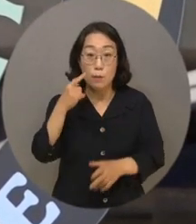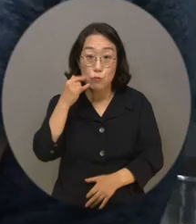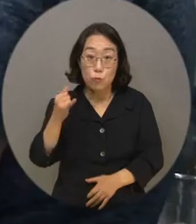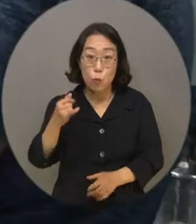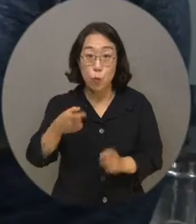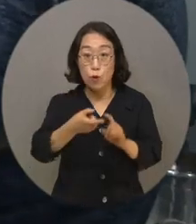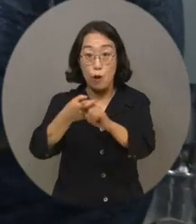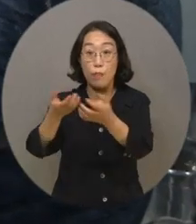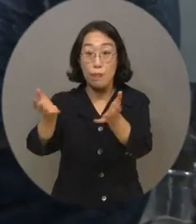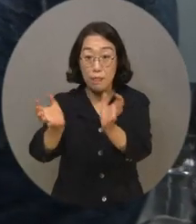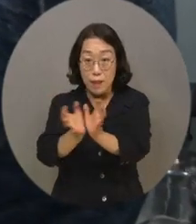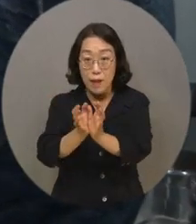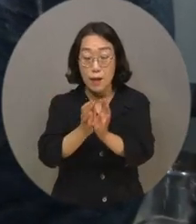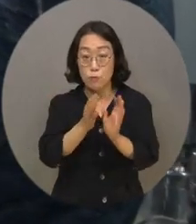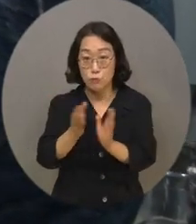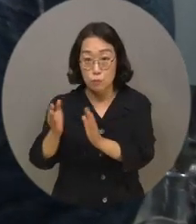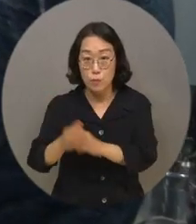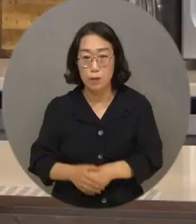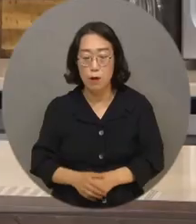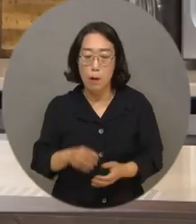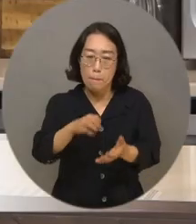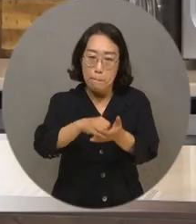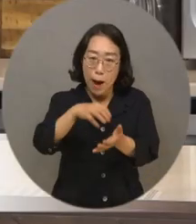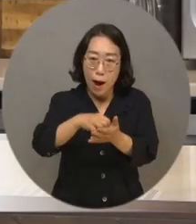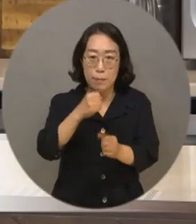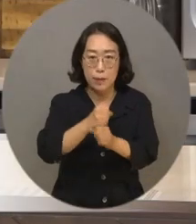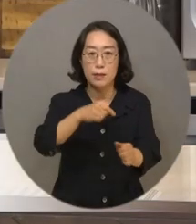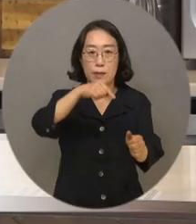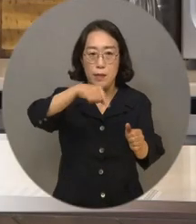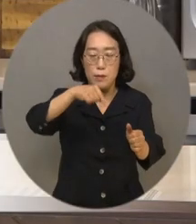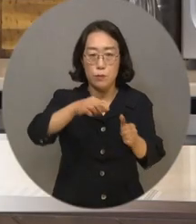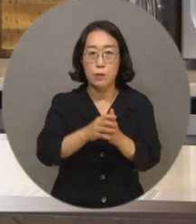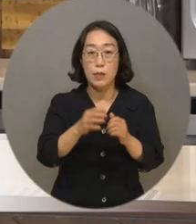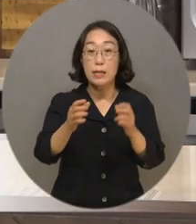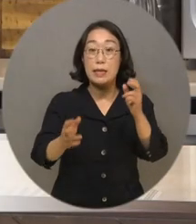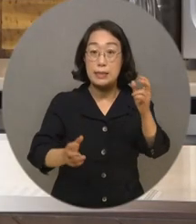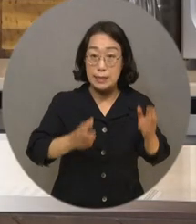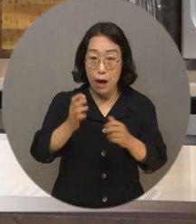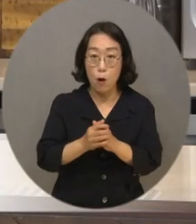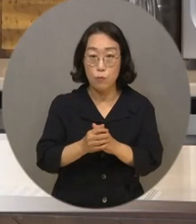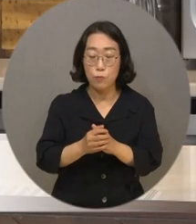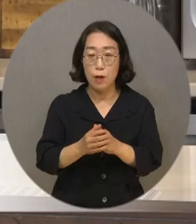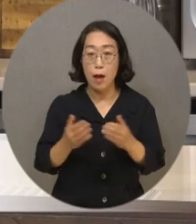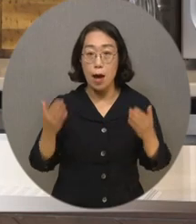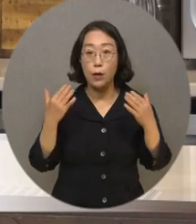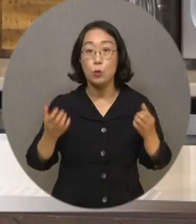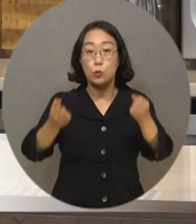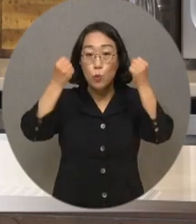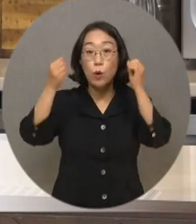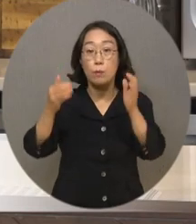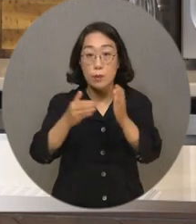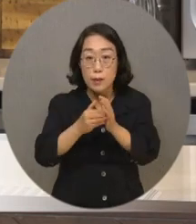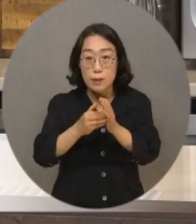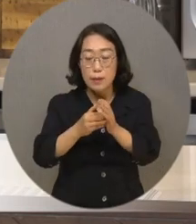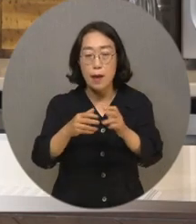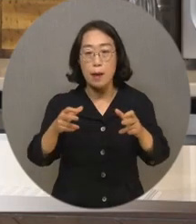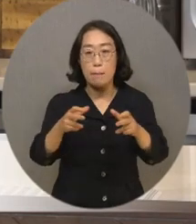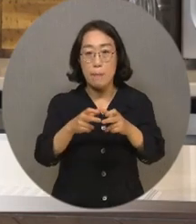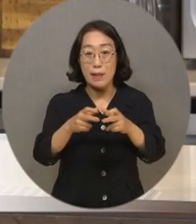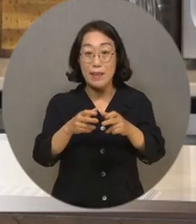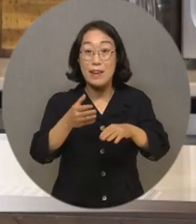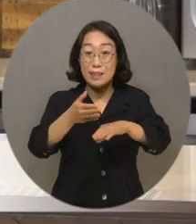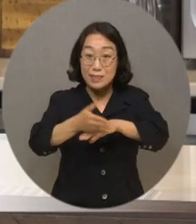주관으로 제과제빵 교육이 한창입니다. 이 사업은 이 학교 밖으로 나와서 학교를 졸업한